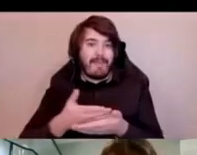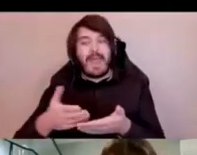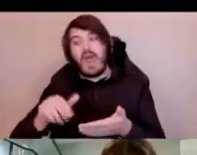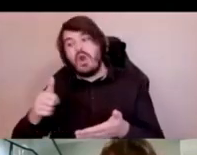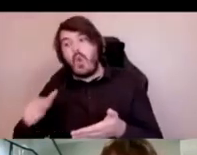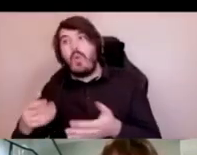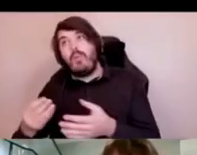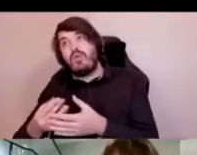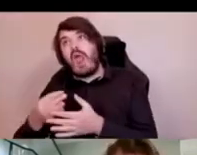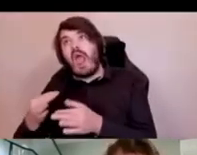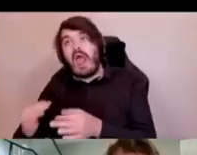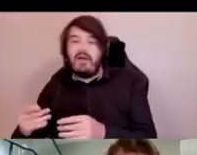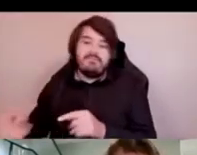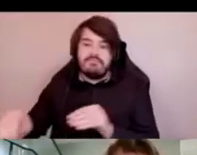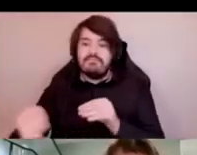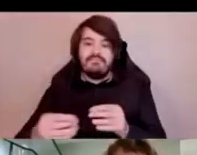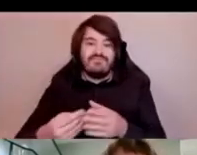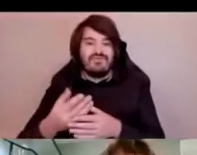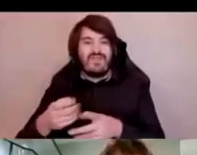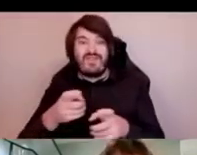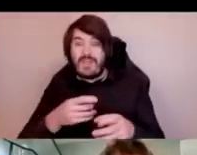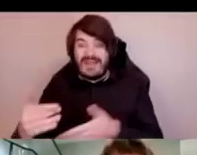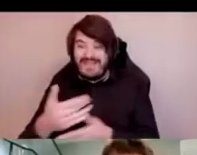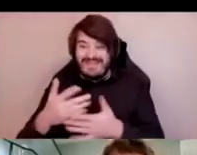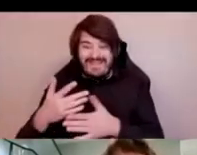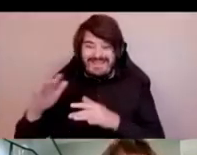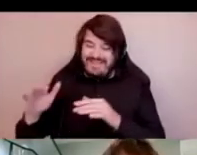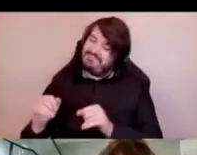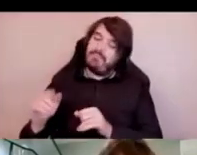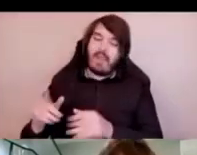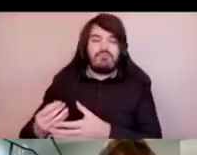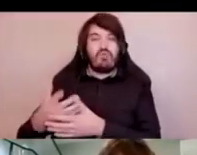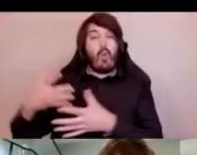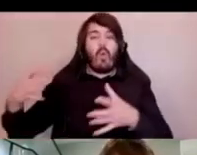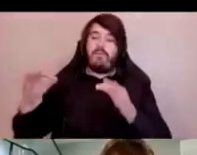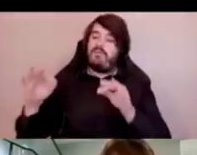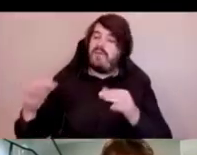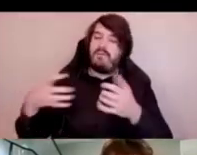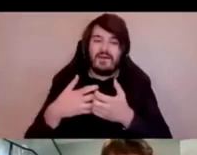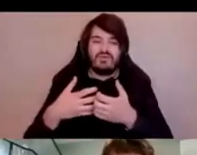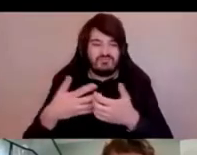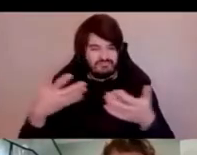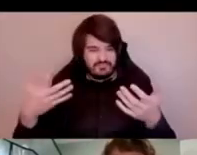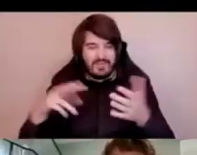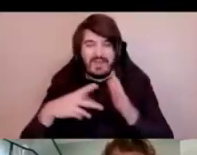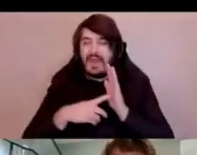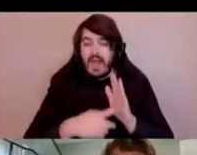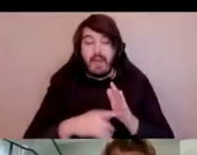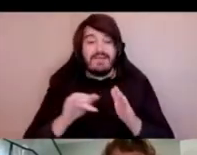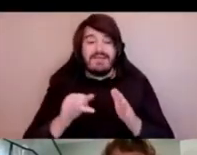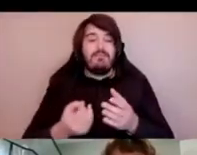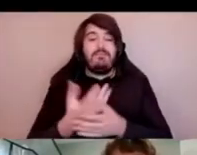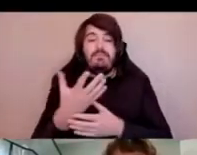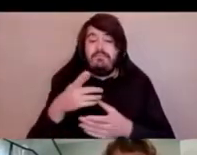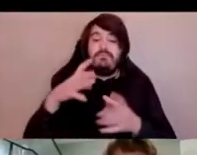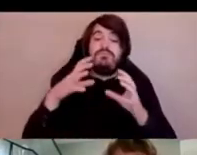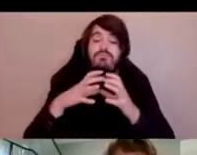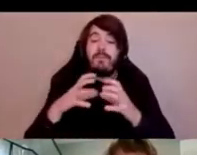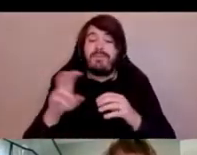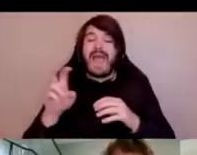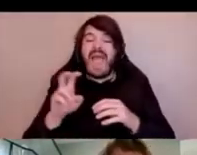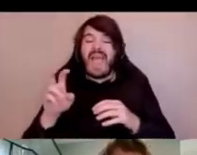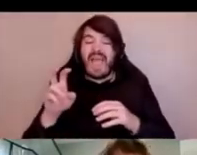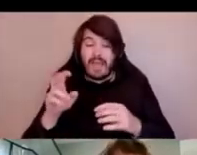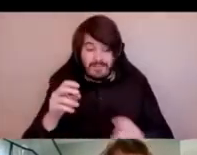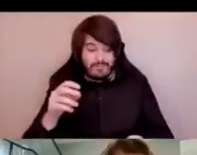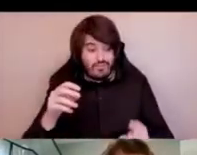de notre espace, puis on peut récolter des choses à différents moments. Donc, pendant qu'il y a, mettons, un plant de poivron qui est en train de pousser, bien,